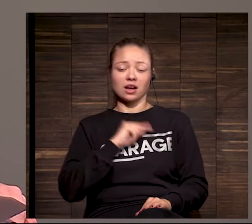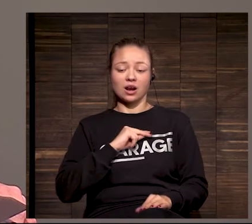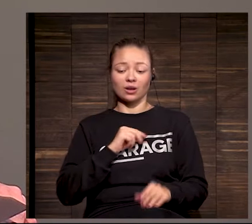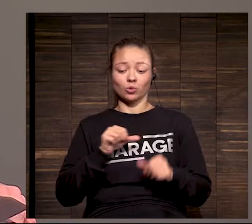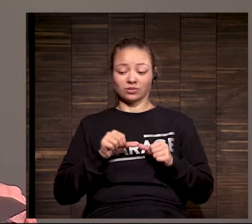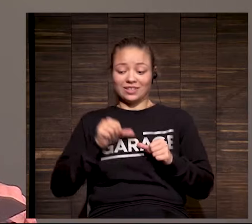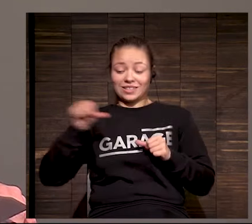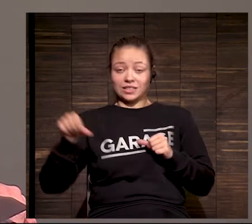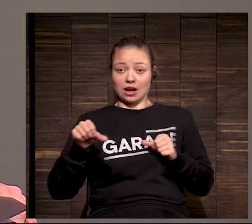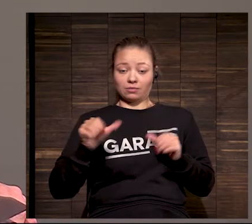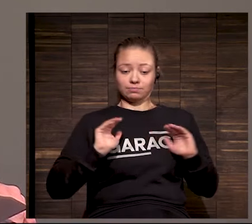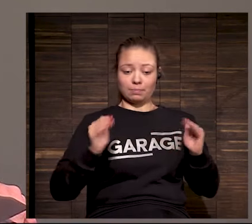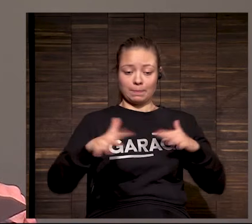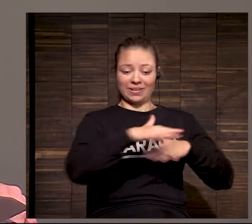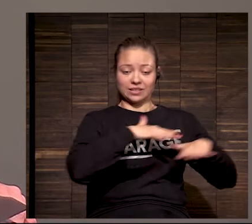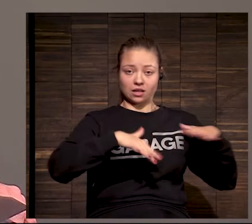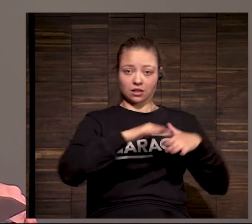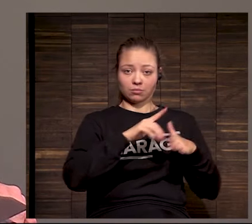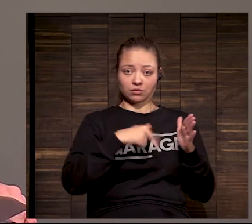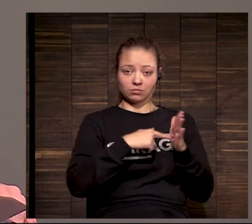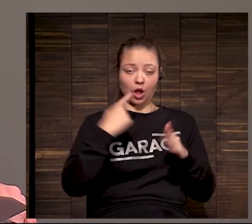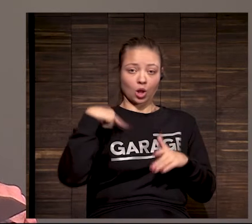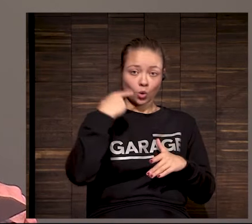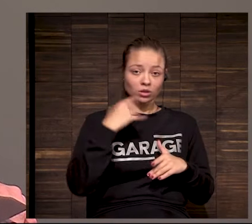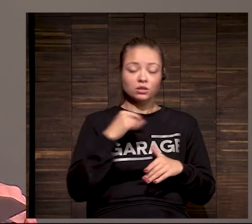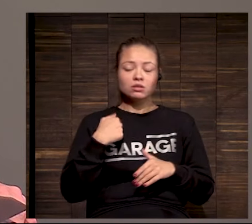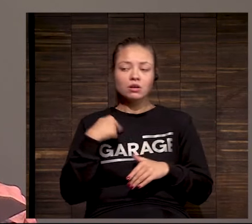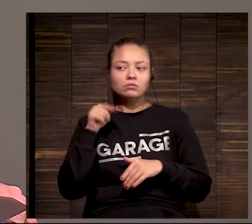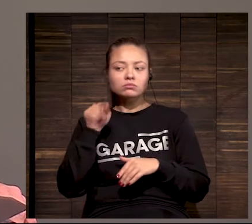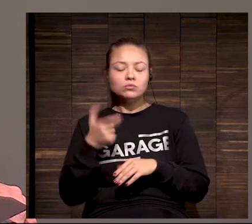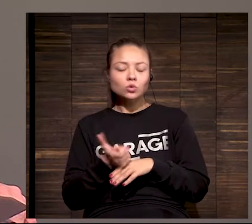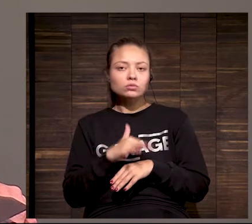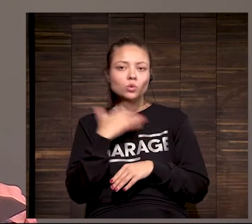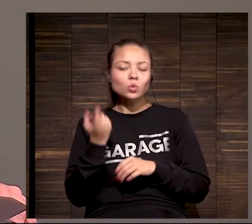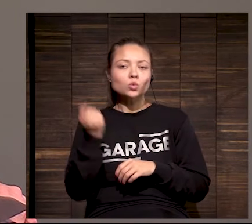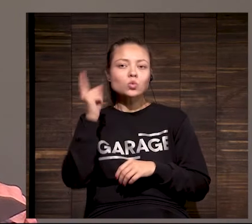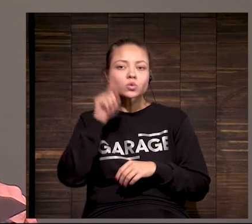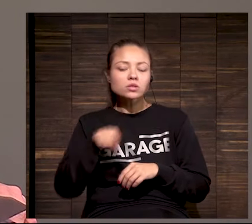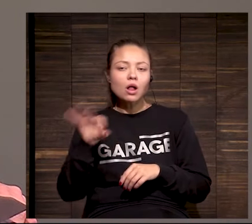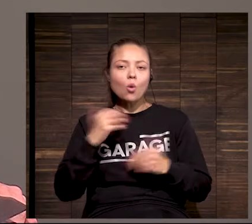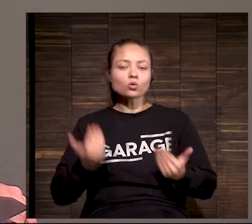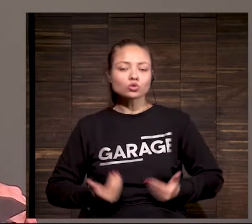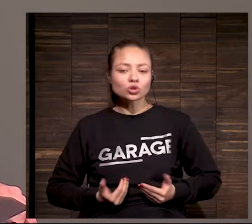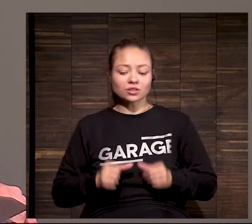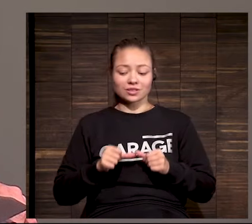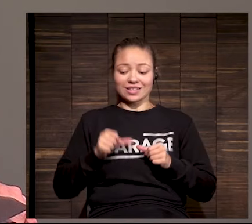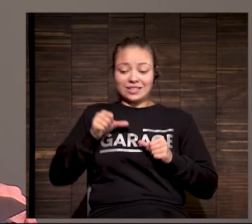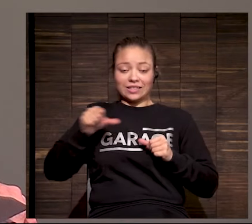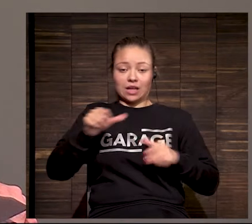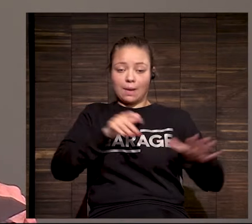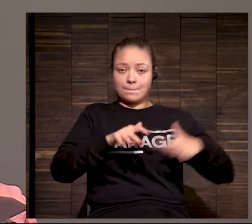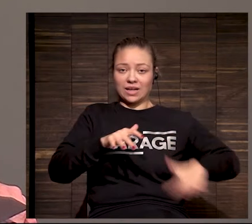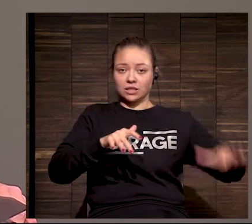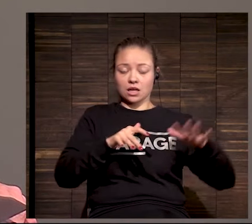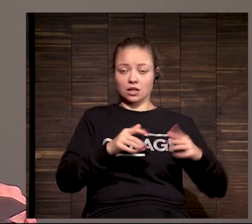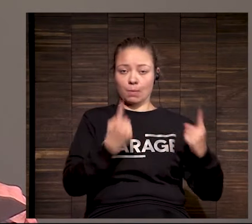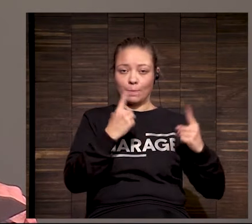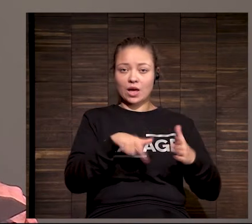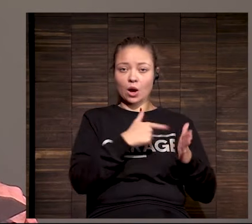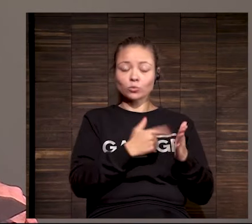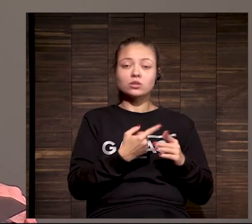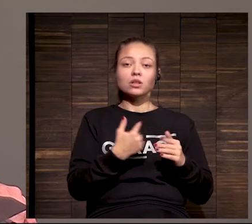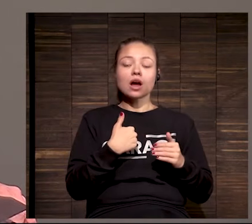лондона и я очень многое узнал о жизни за пределами мегаполиса и для меня это тоже очень